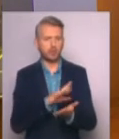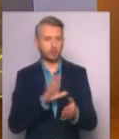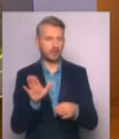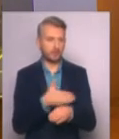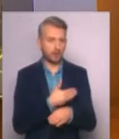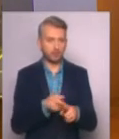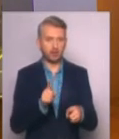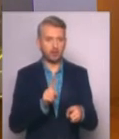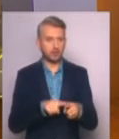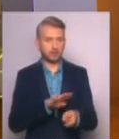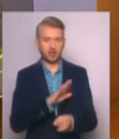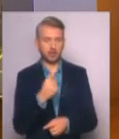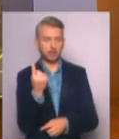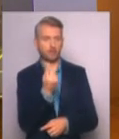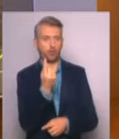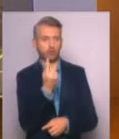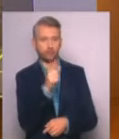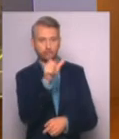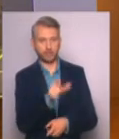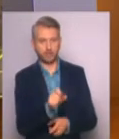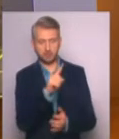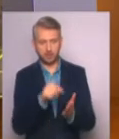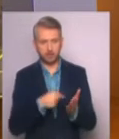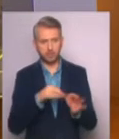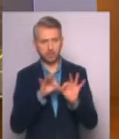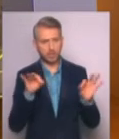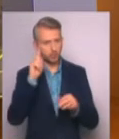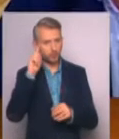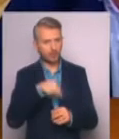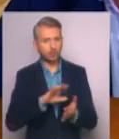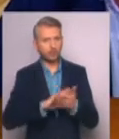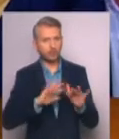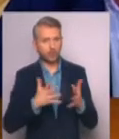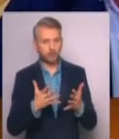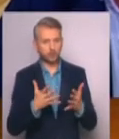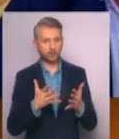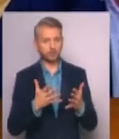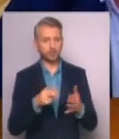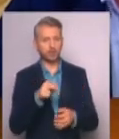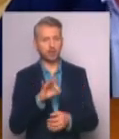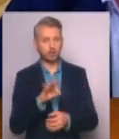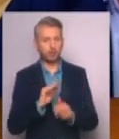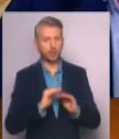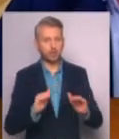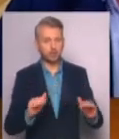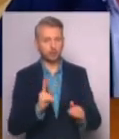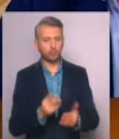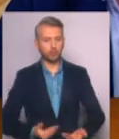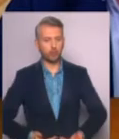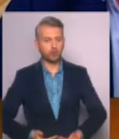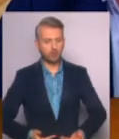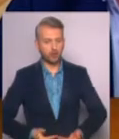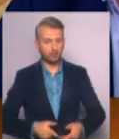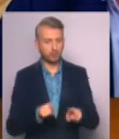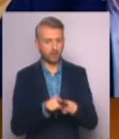це не єдиної людини питання, я прекрасно знаю ситуацію по діткам, які проживають, так само